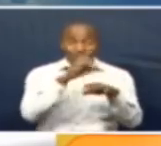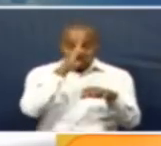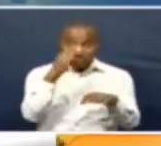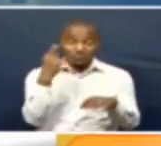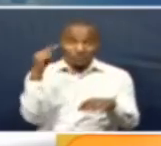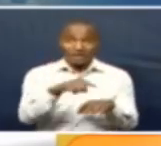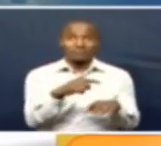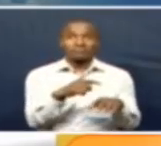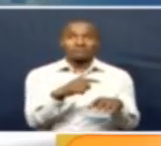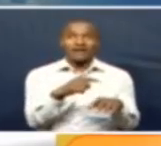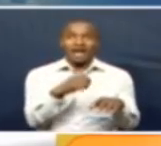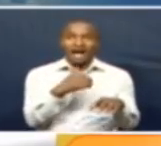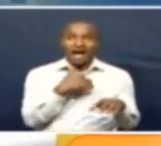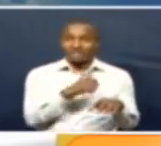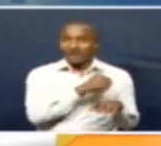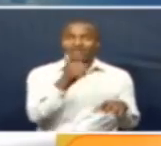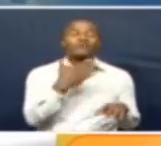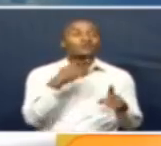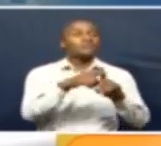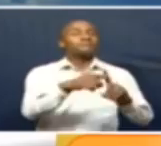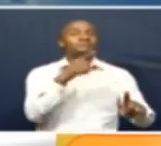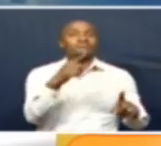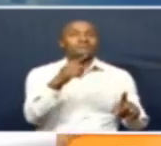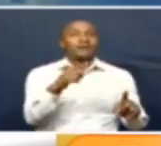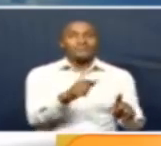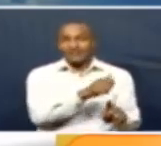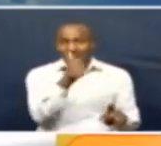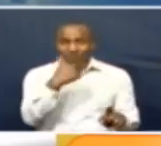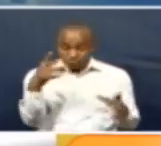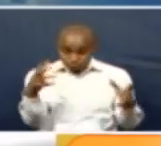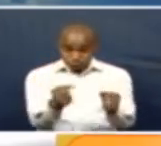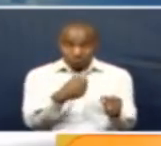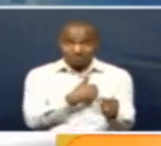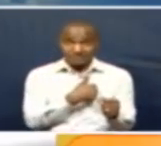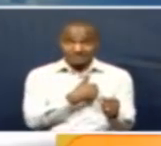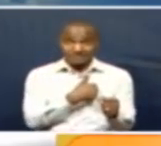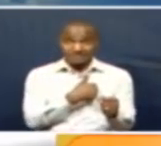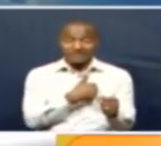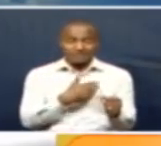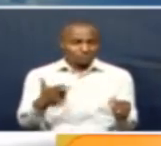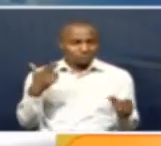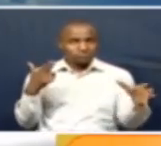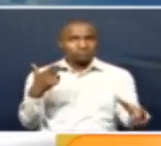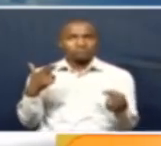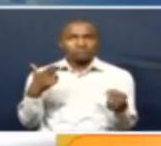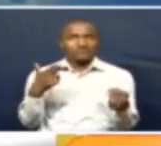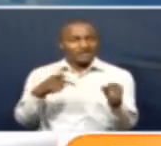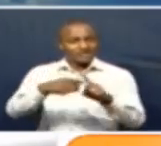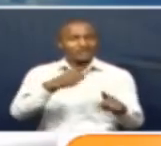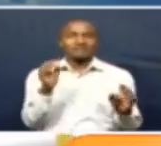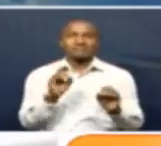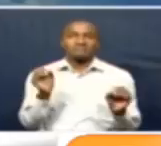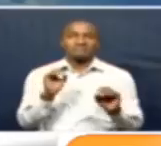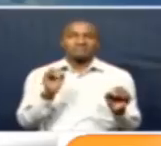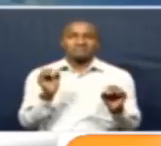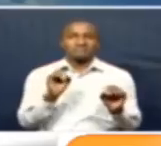kutushika kuna ule alikuwa anasema atuwe lakini huyo askari alinishika hivi ameshika ngani hivi na akashindwa kuniua hakuniua